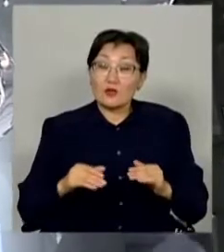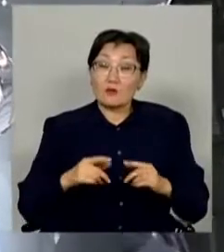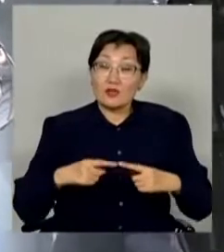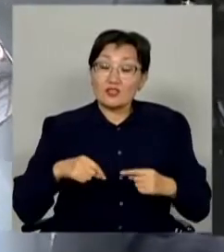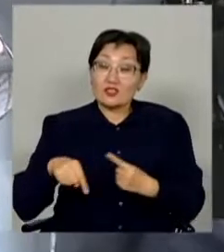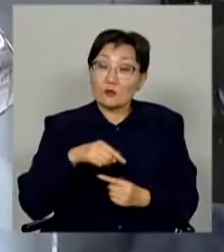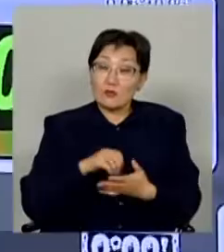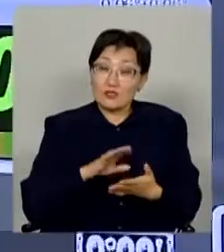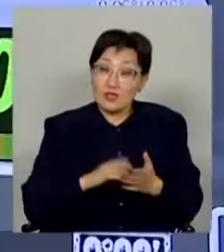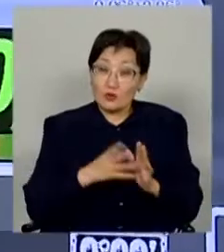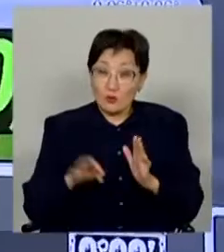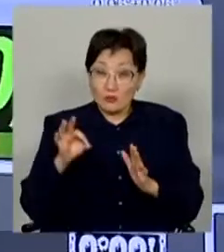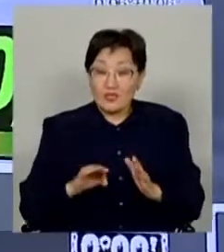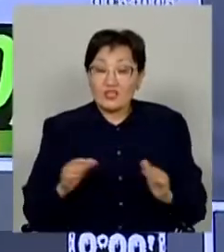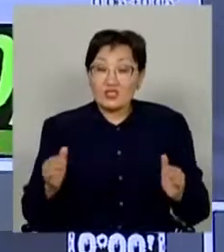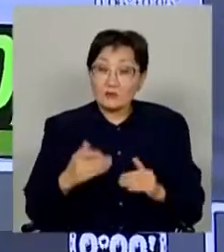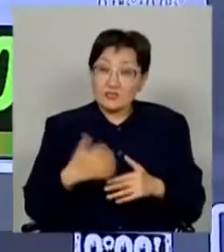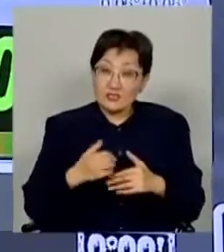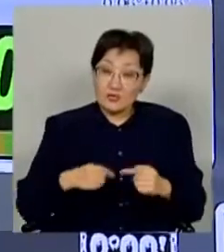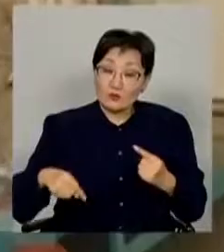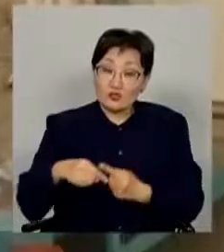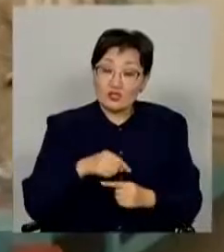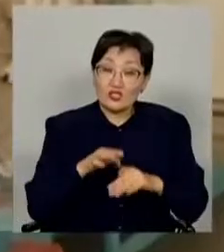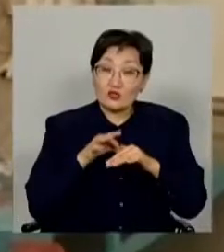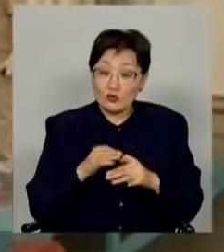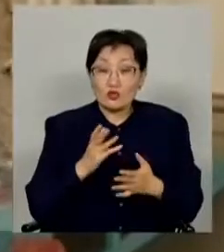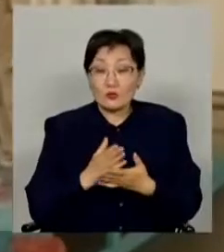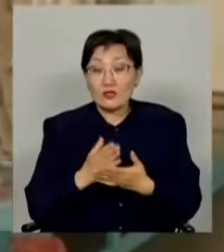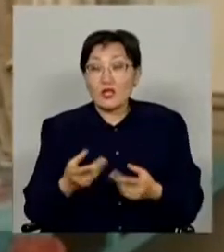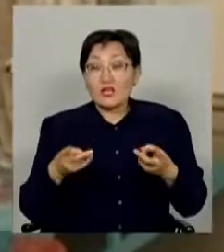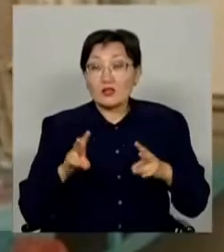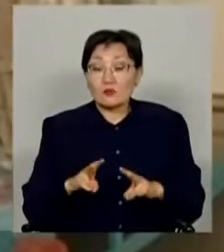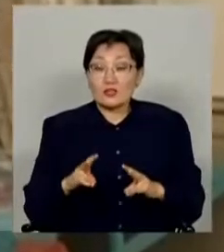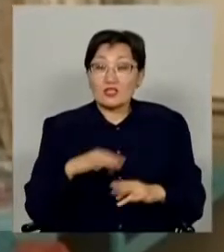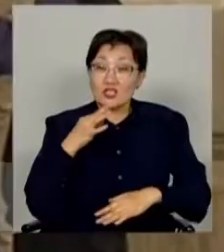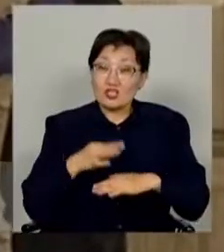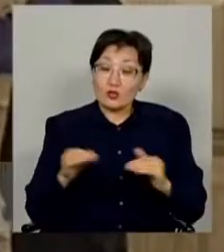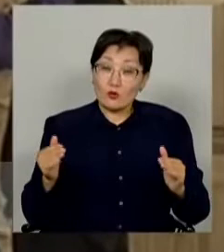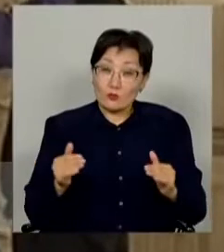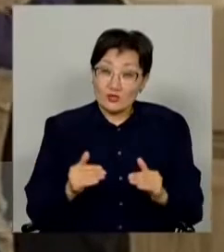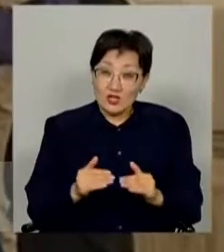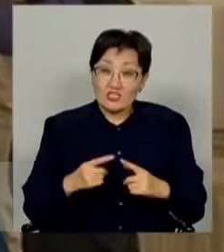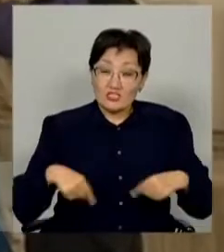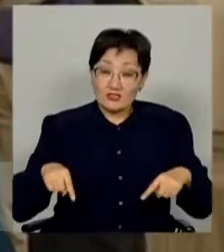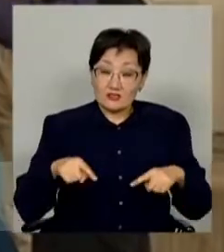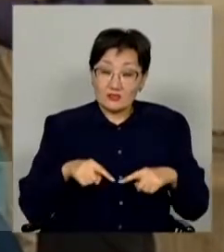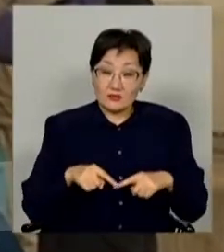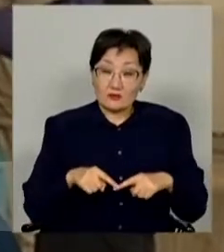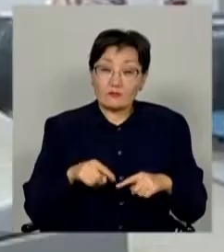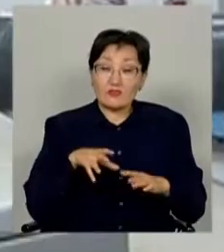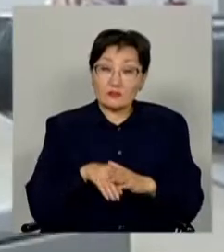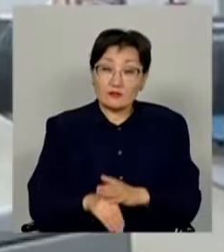тіркелген. Оның 90% шағын және орта бизнесті жүргізіп отырса, қалғаны жауапкершілігі шектеулі серіктестерге